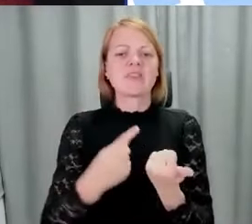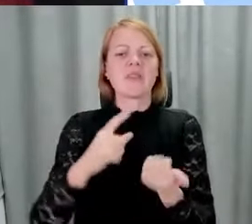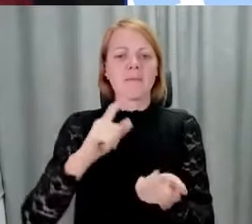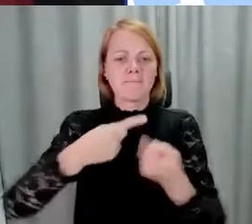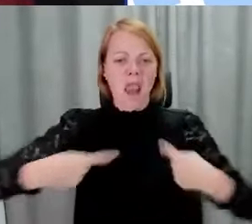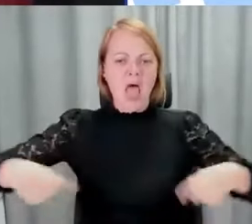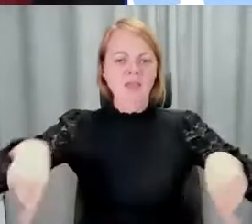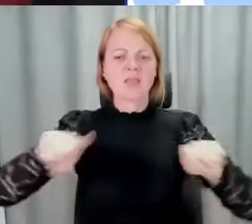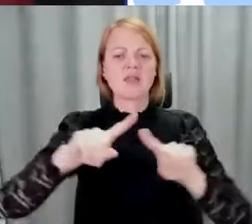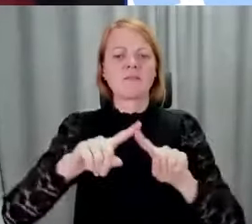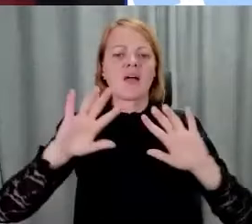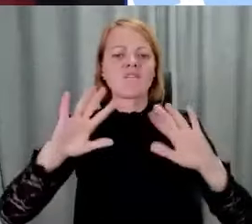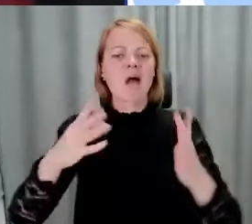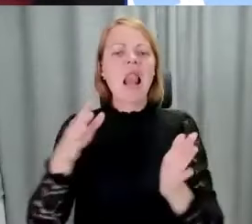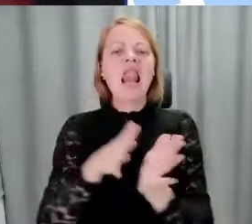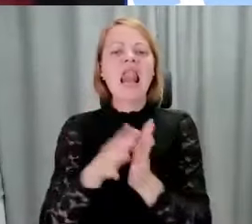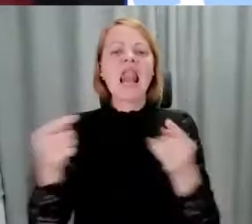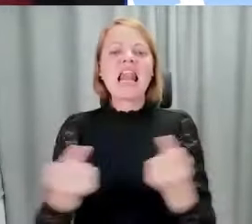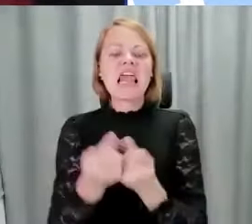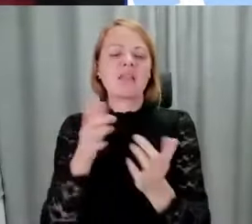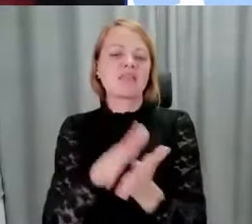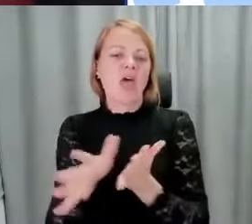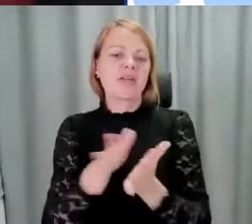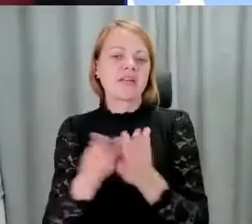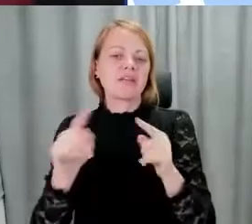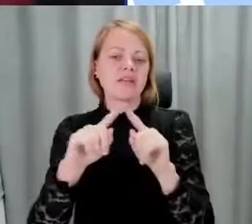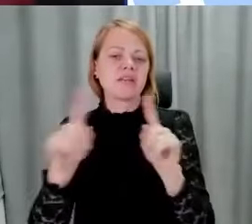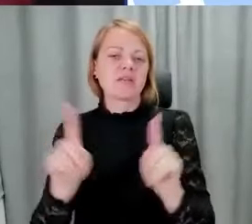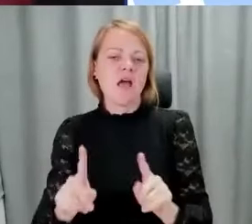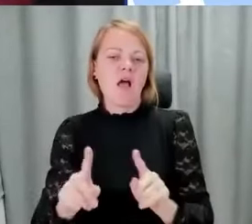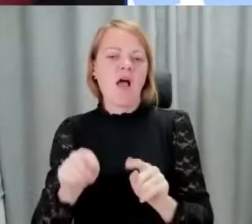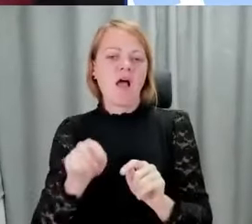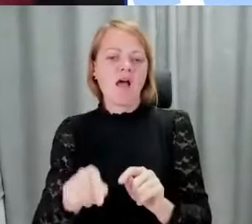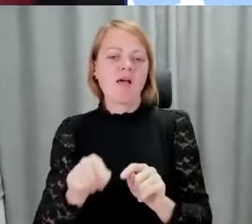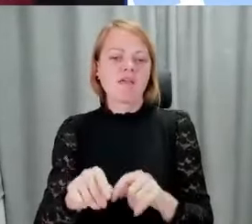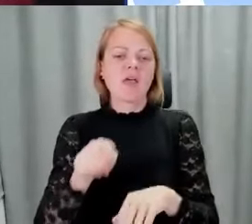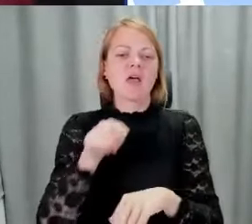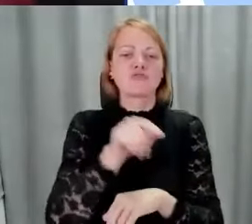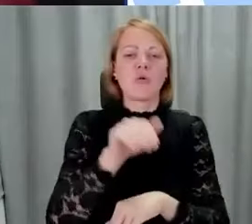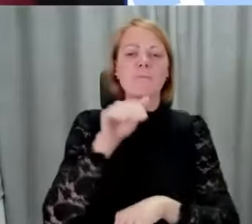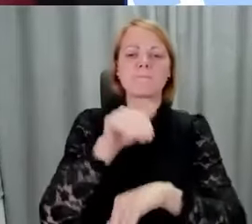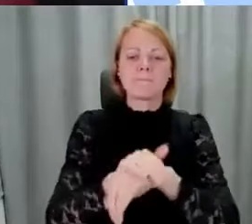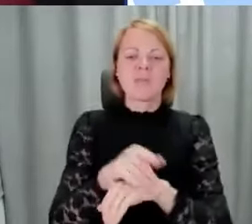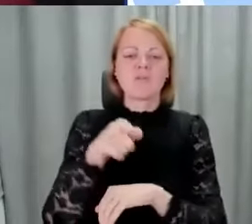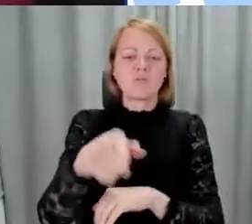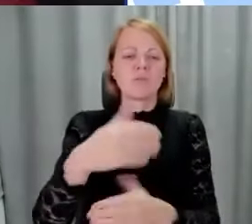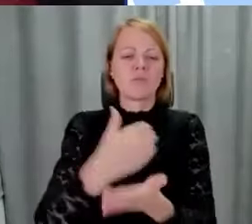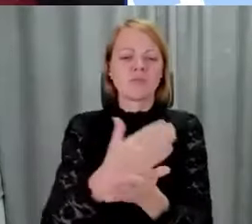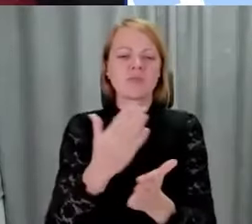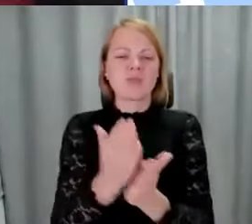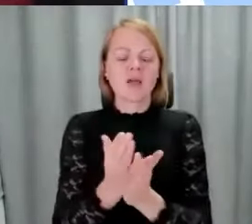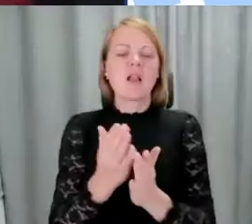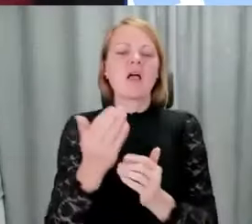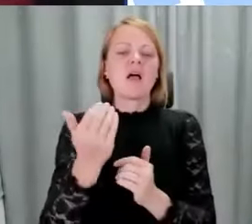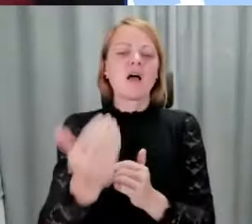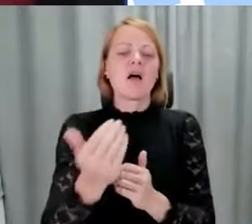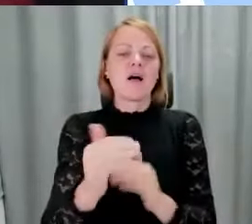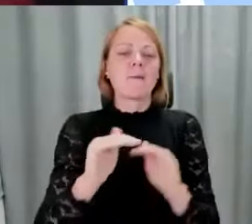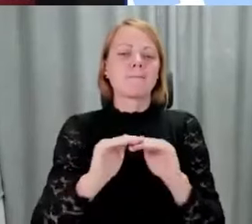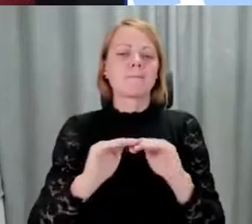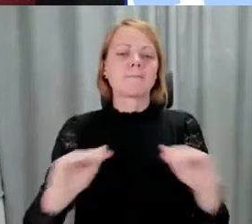lietderīgā platība, kur mēs tiešām droši mēs varam, piefiksēt jūsu bažas par lietderīgo platību. Pamatā šeit